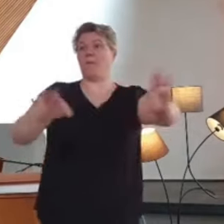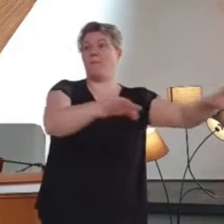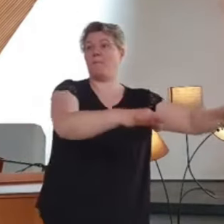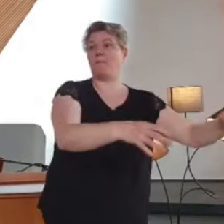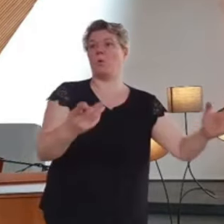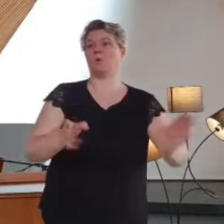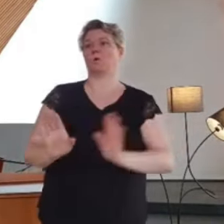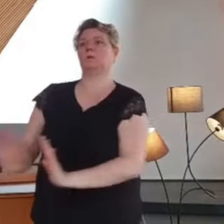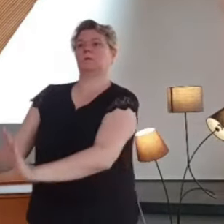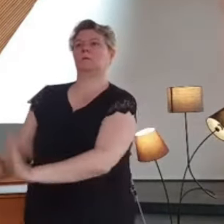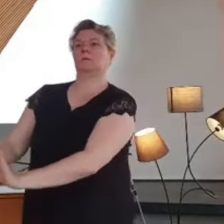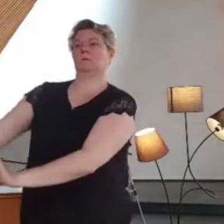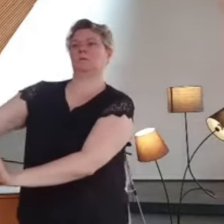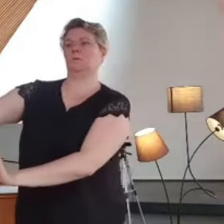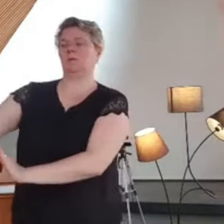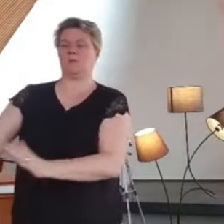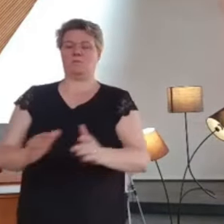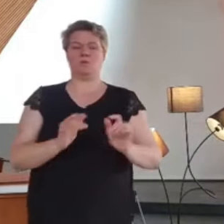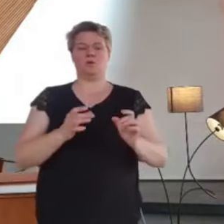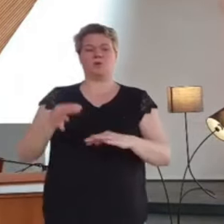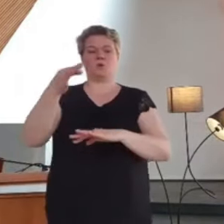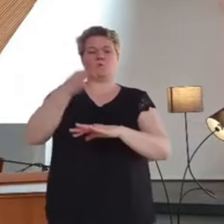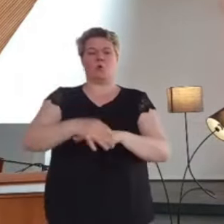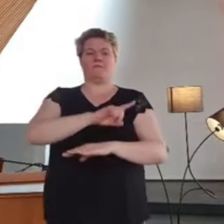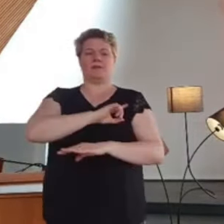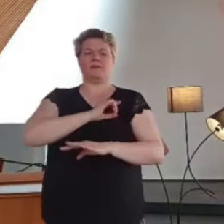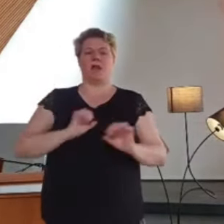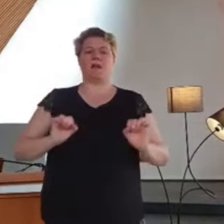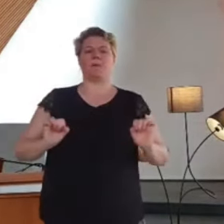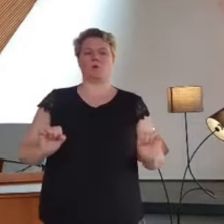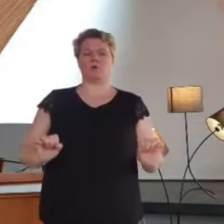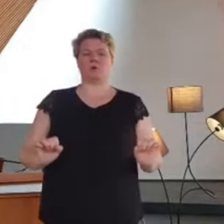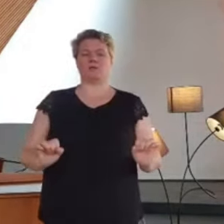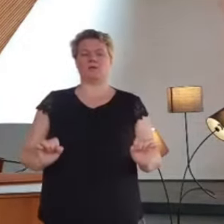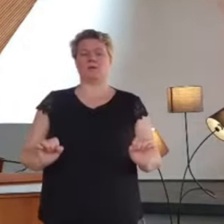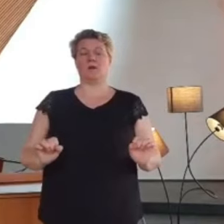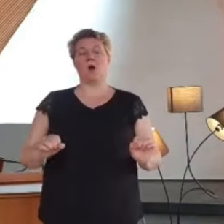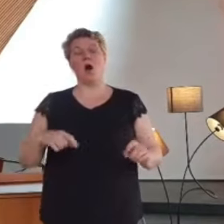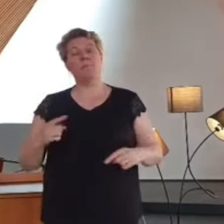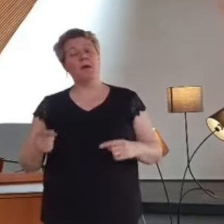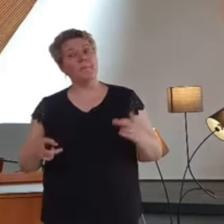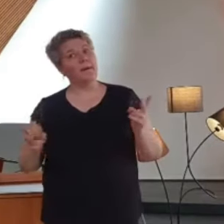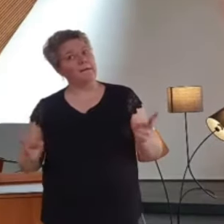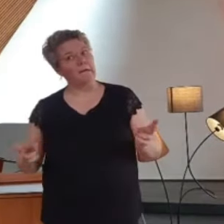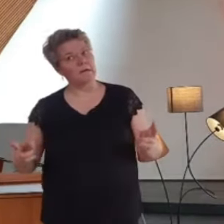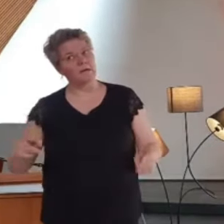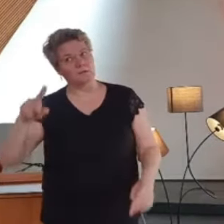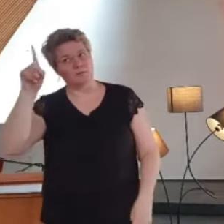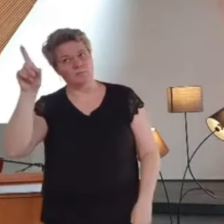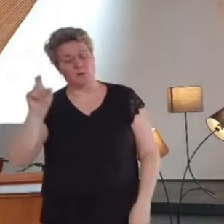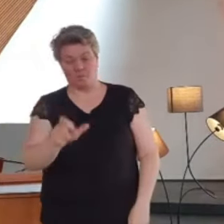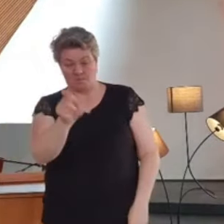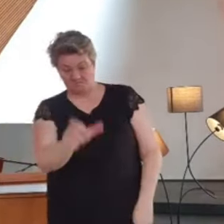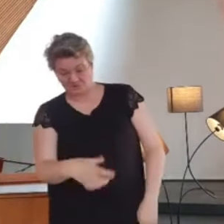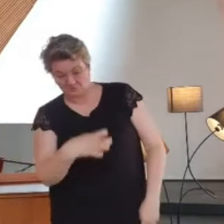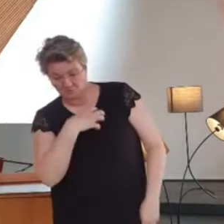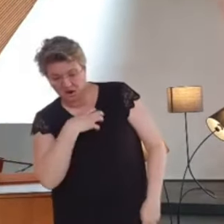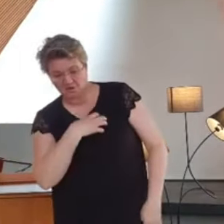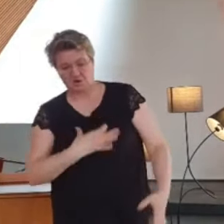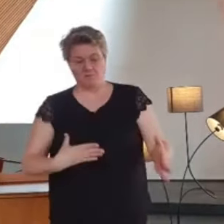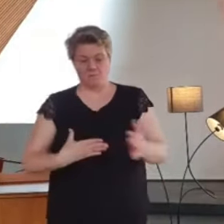hat sich quasi die Dorfgemeinschaft geschützt, vermeintlich geschützt und hat Menschen mit Krankheiten und